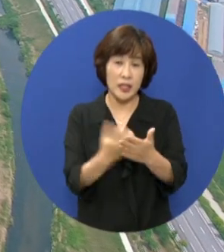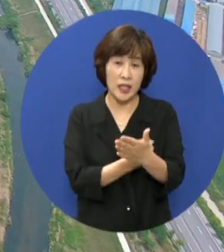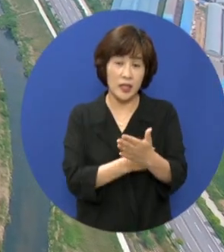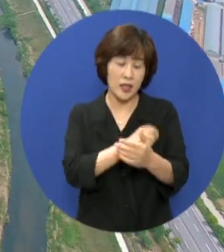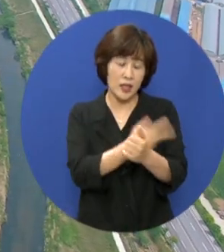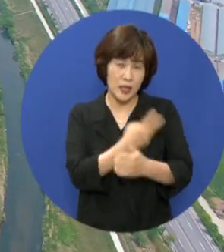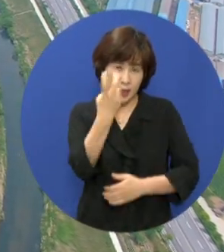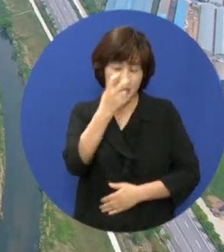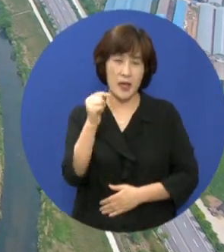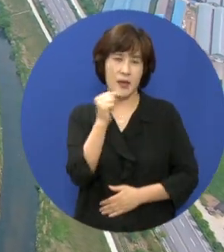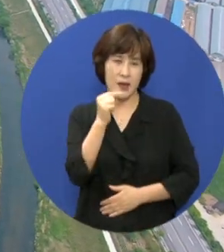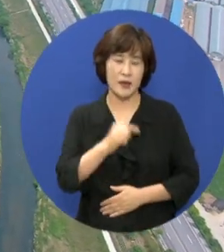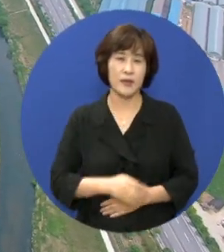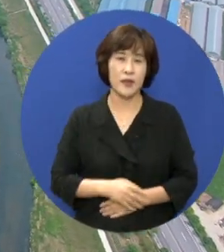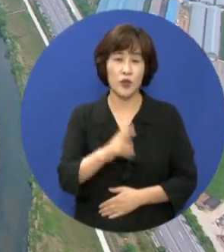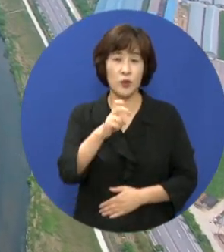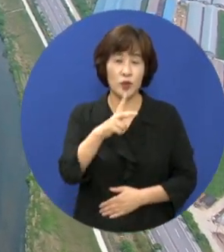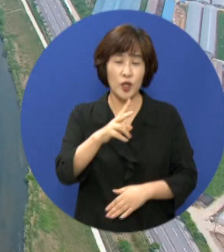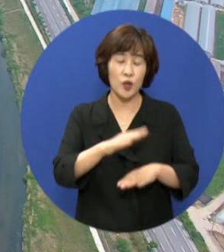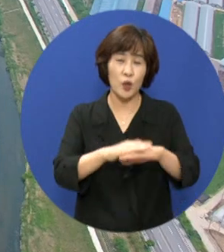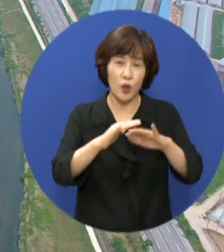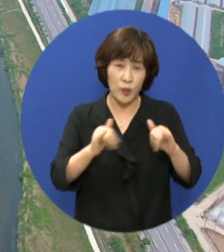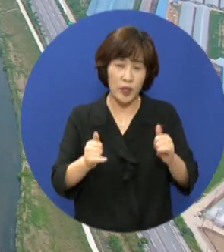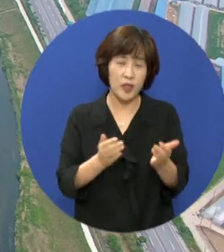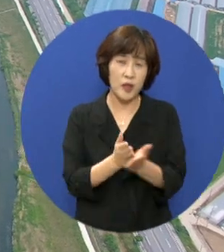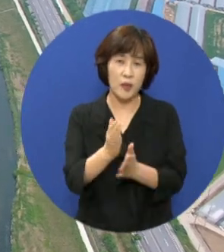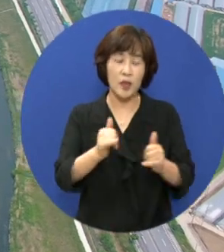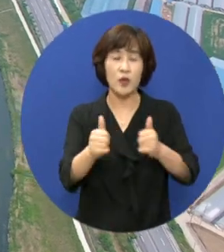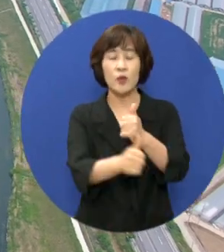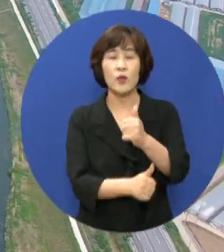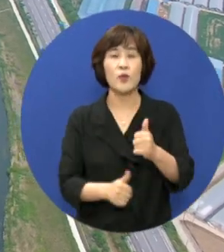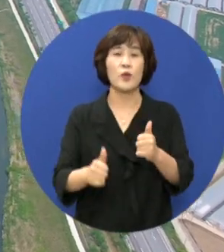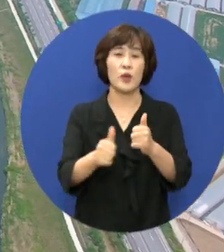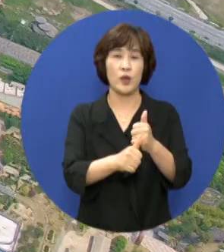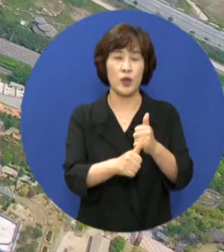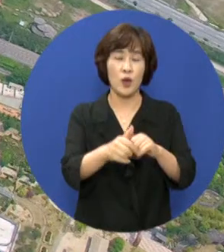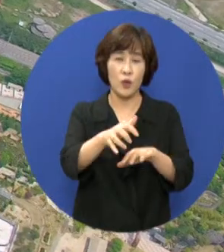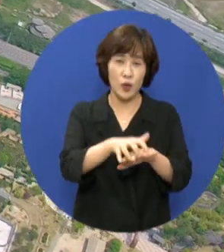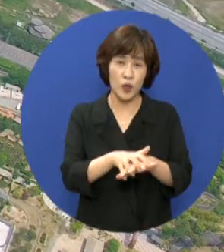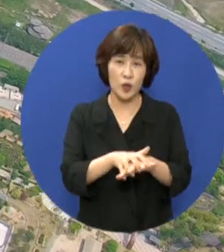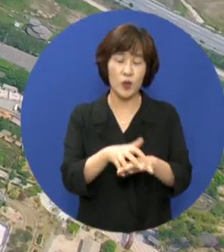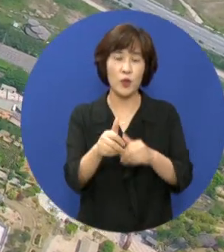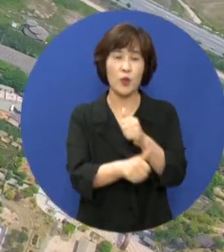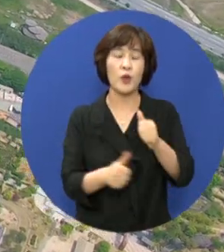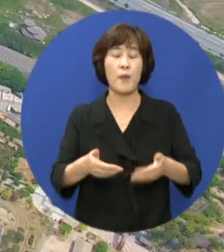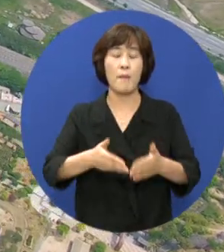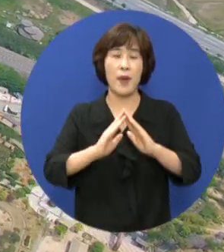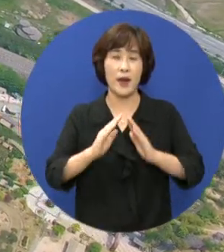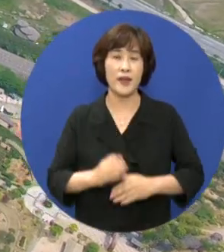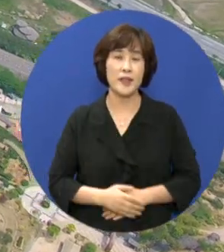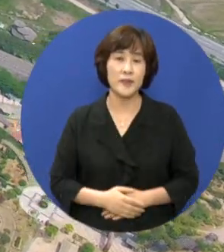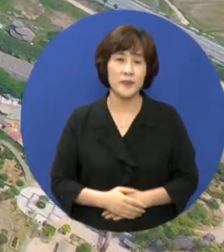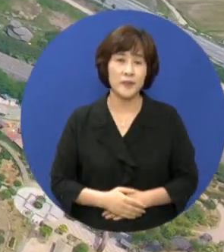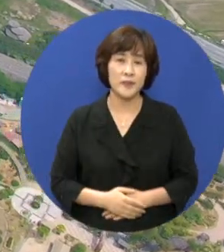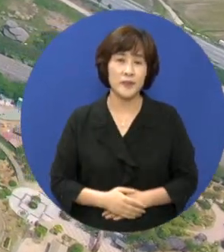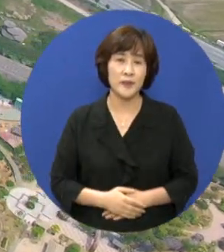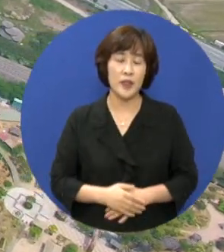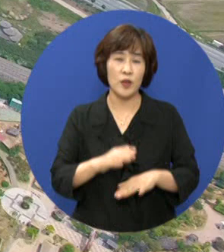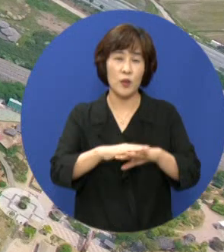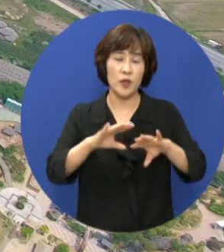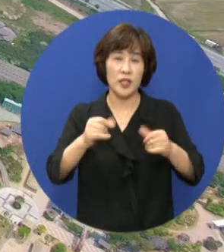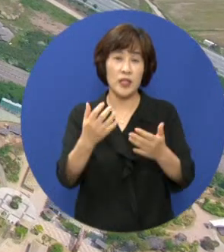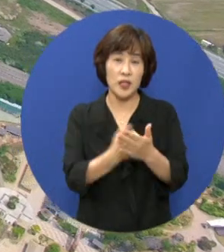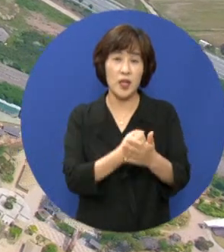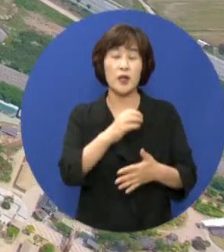전남도는 22개 시군의 지역 농업인 농지 전문가 등으로 구성된 농지 위원회 를 설치합니다 이에 따라 농지를